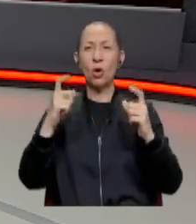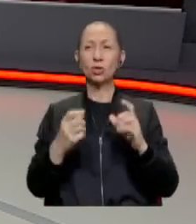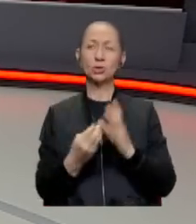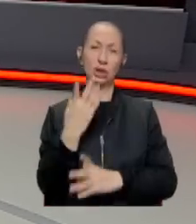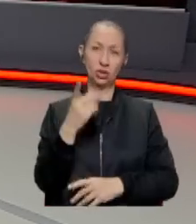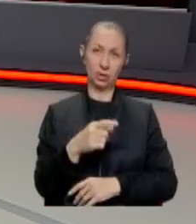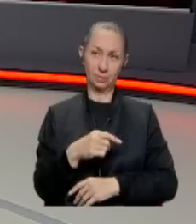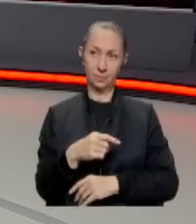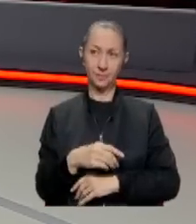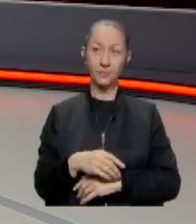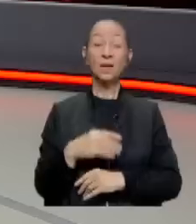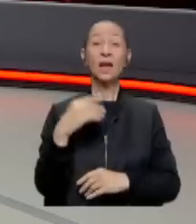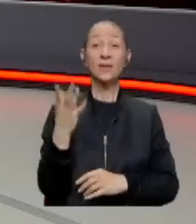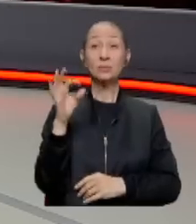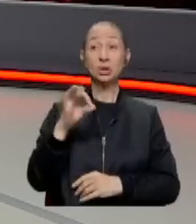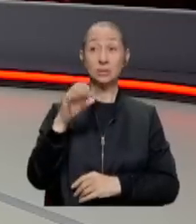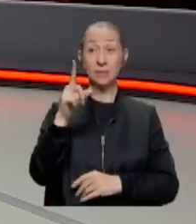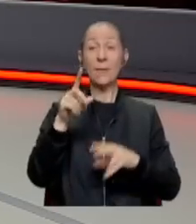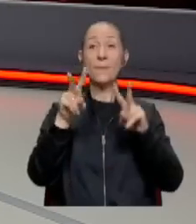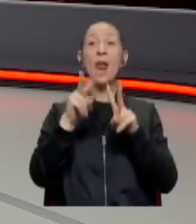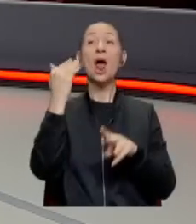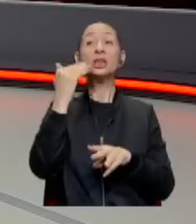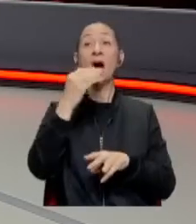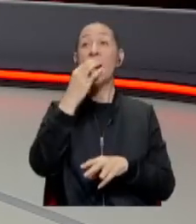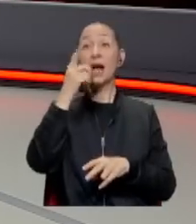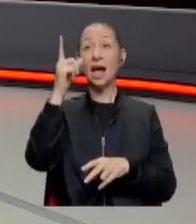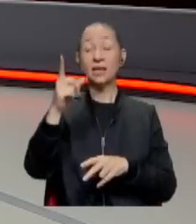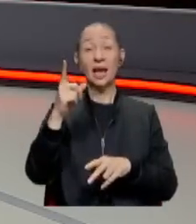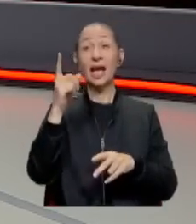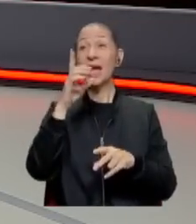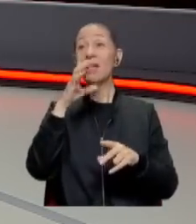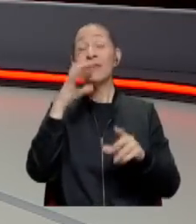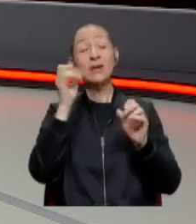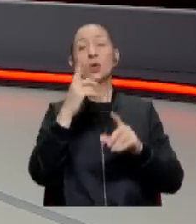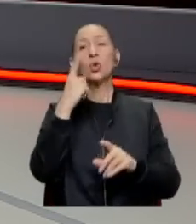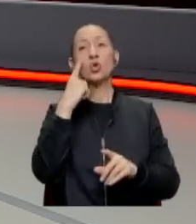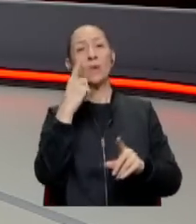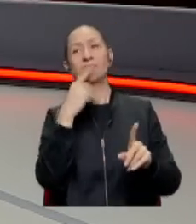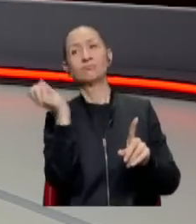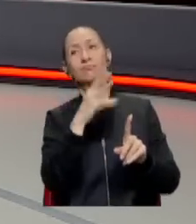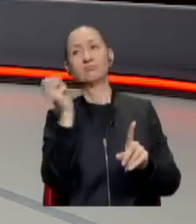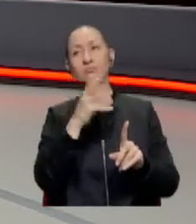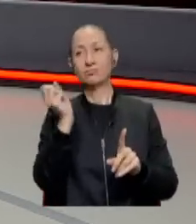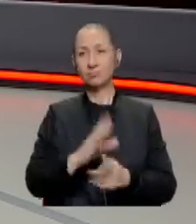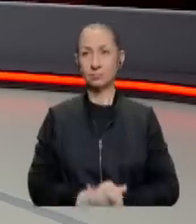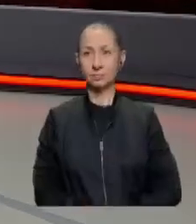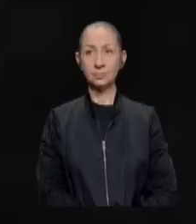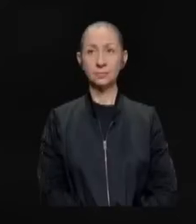yaratacak Efendim şimdi Meral Akşener Ankara'dan yüklendi kime yüklendi hükümete yüklendi